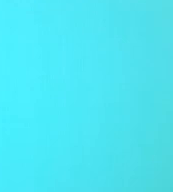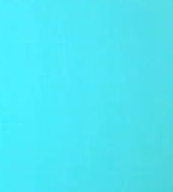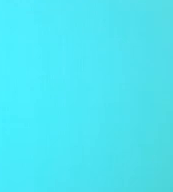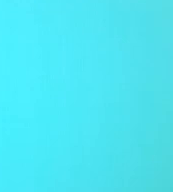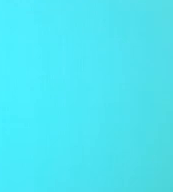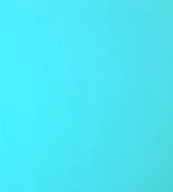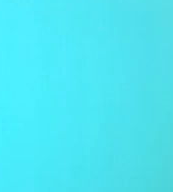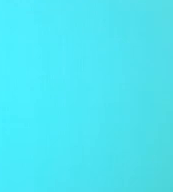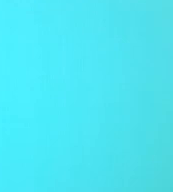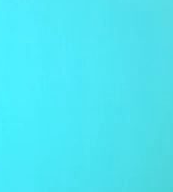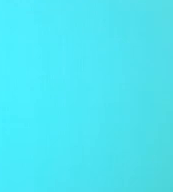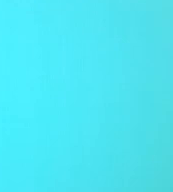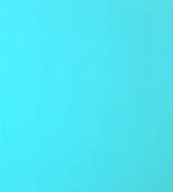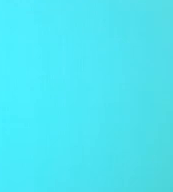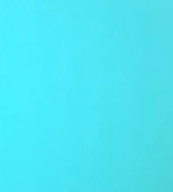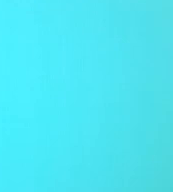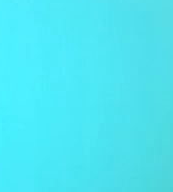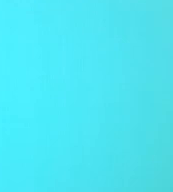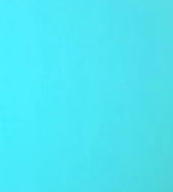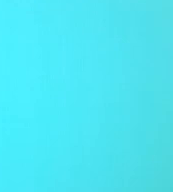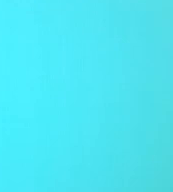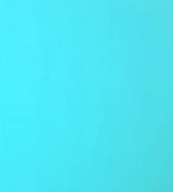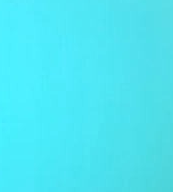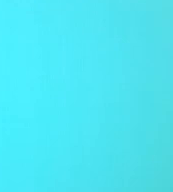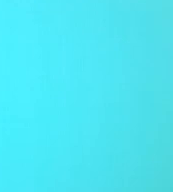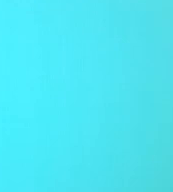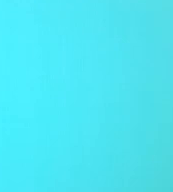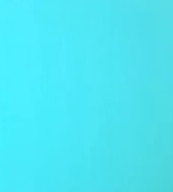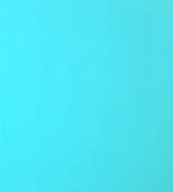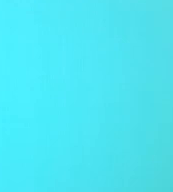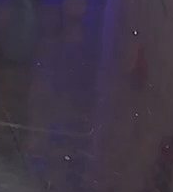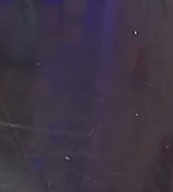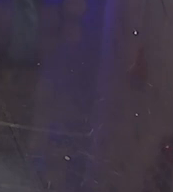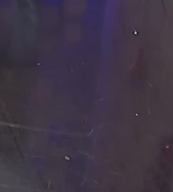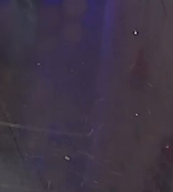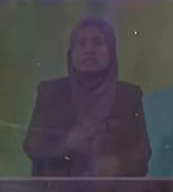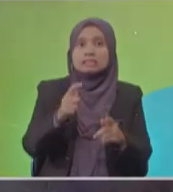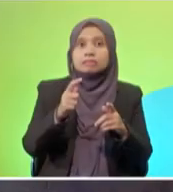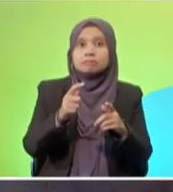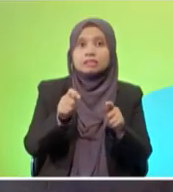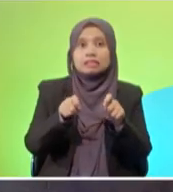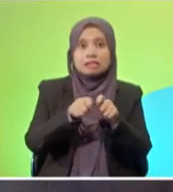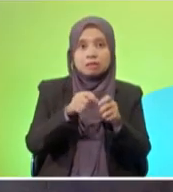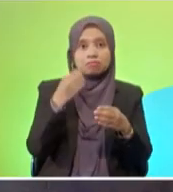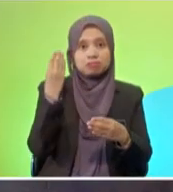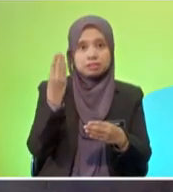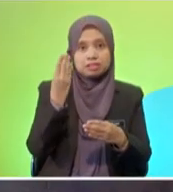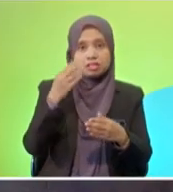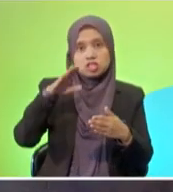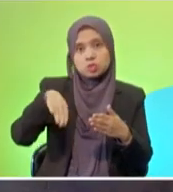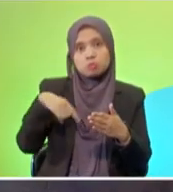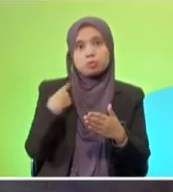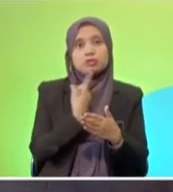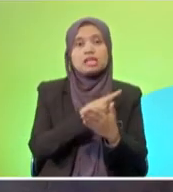khas Jalan pil Kuala Lumpur jadi Cikgu seperti biasalah sebelum kita memulaikan